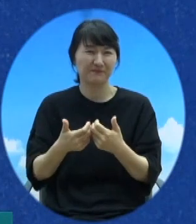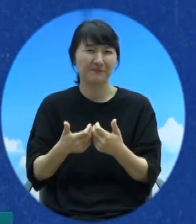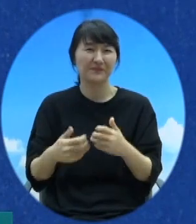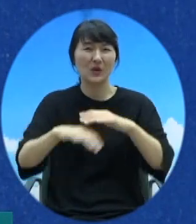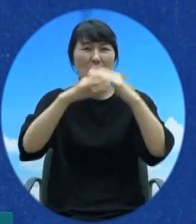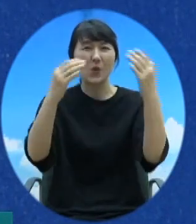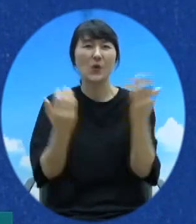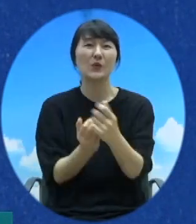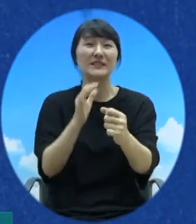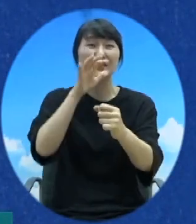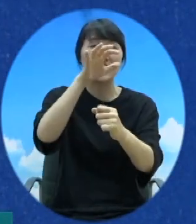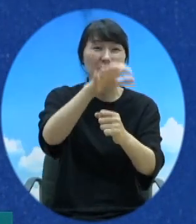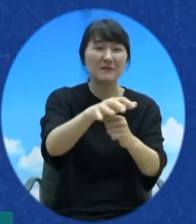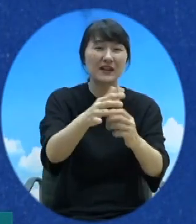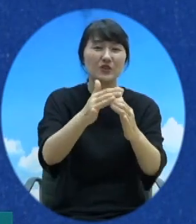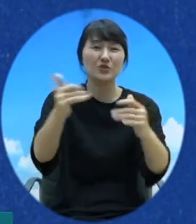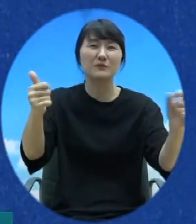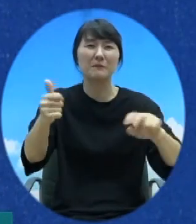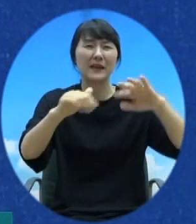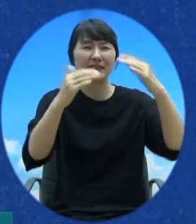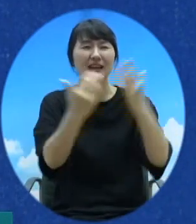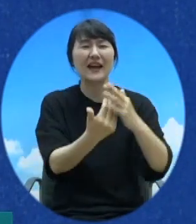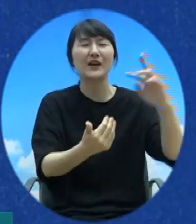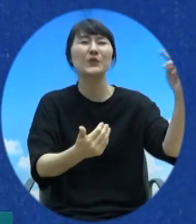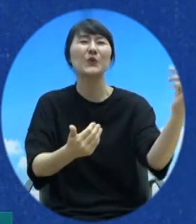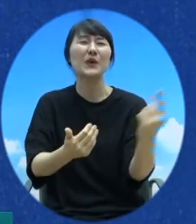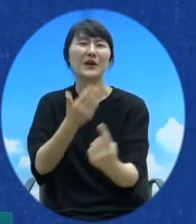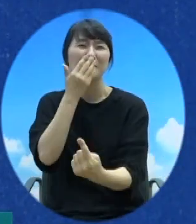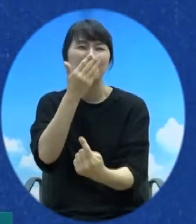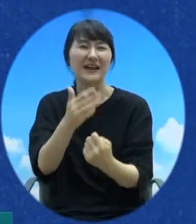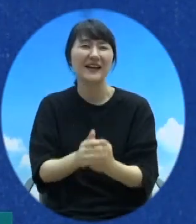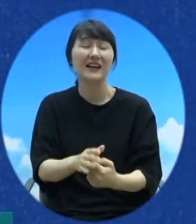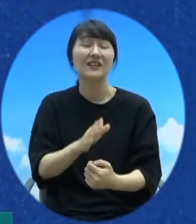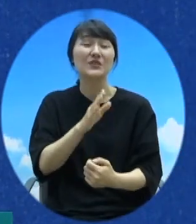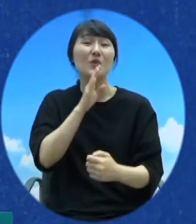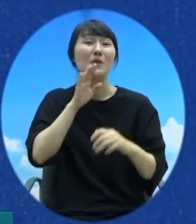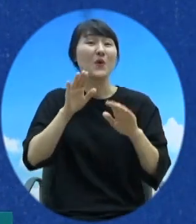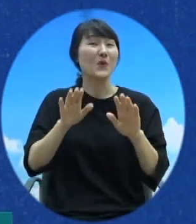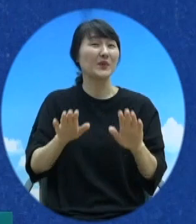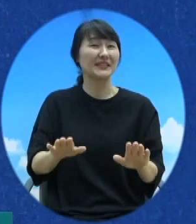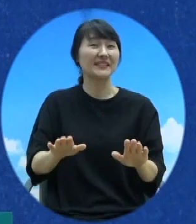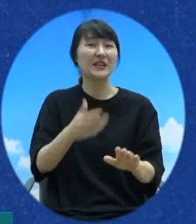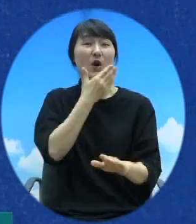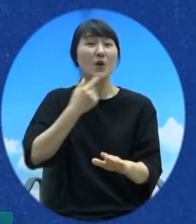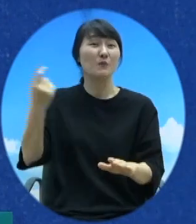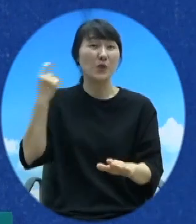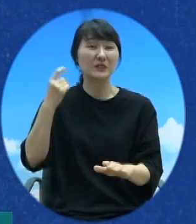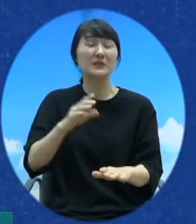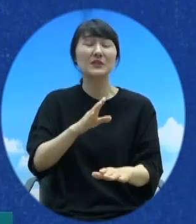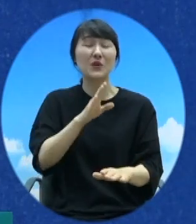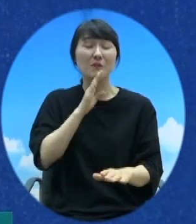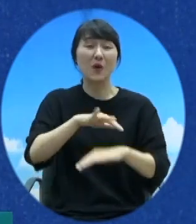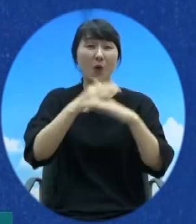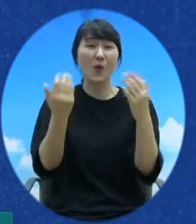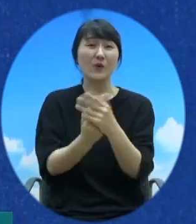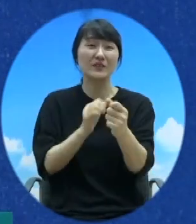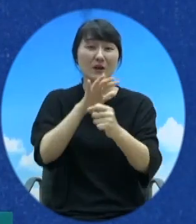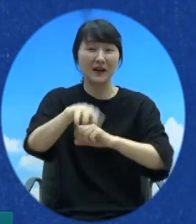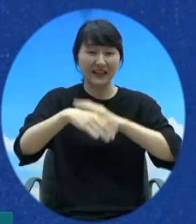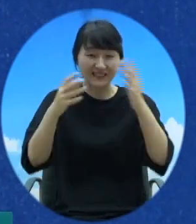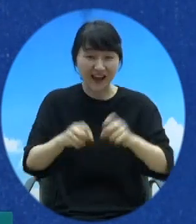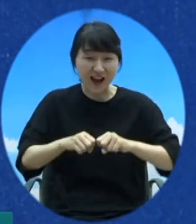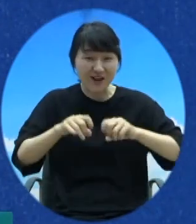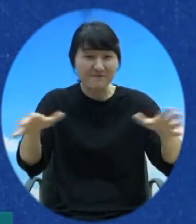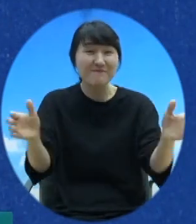온 열방이 주께로 나올 것입니다. 그리고 과연 오늘 복음은 그리하였습니다.